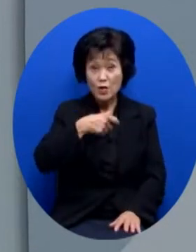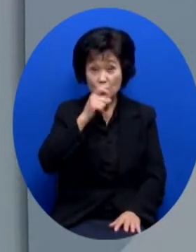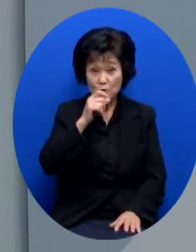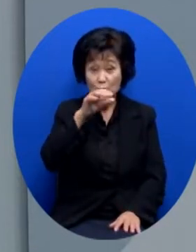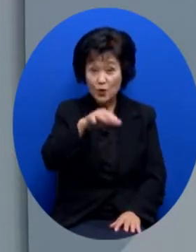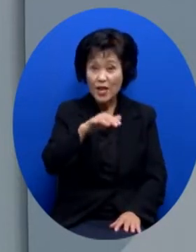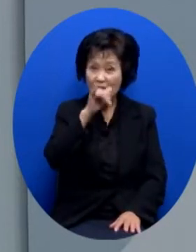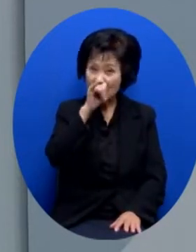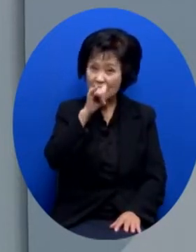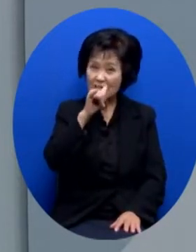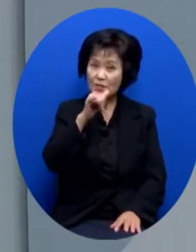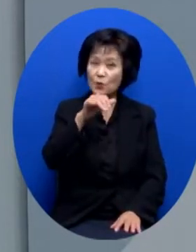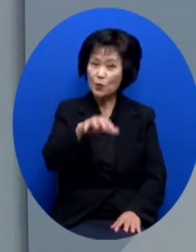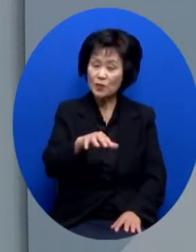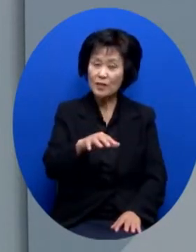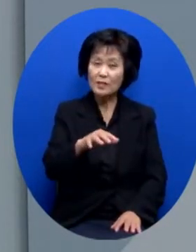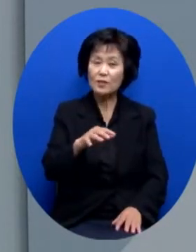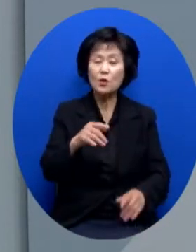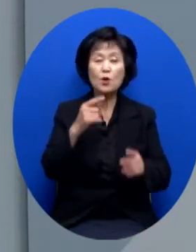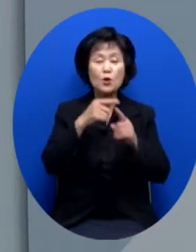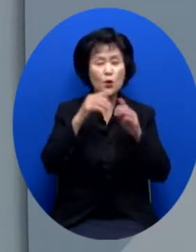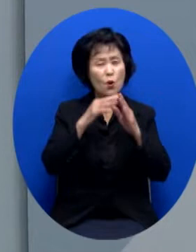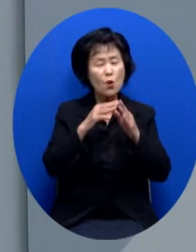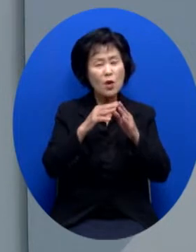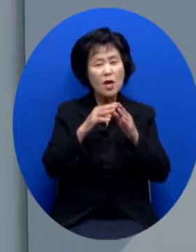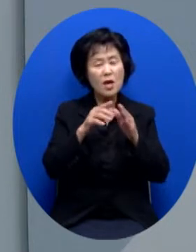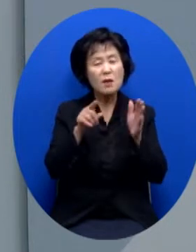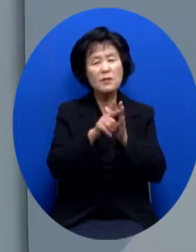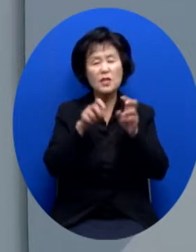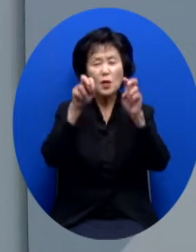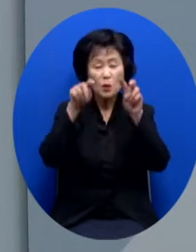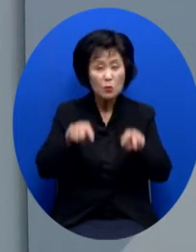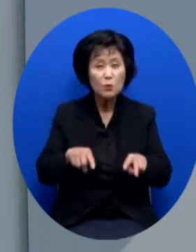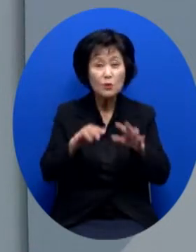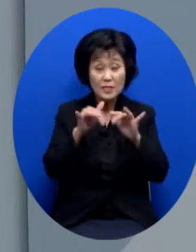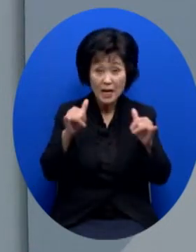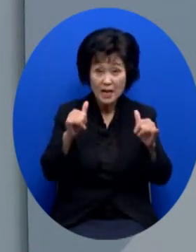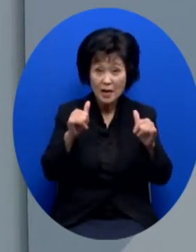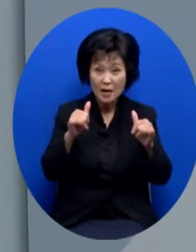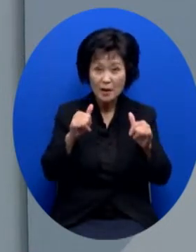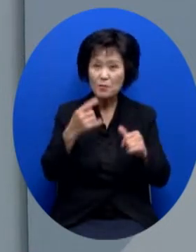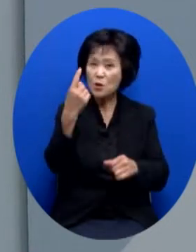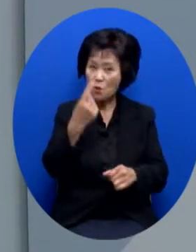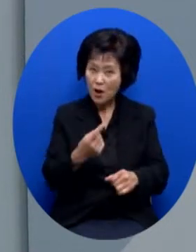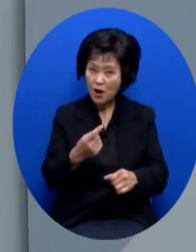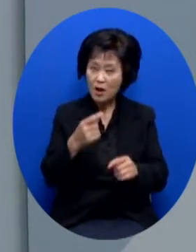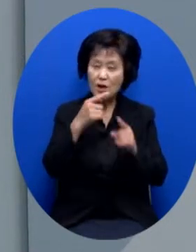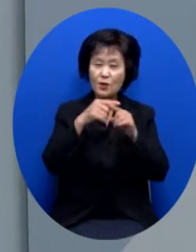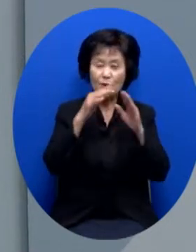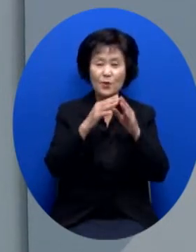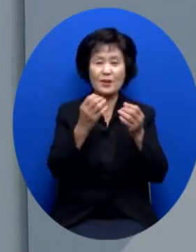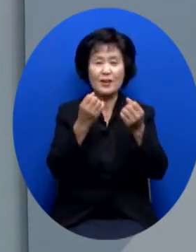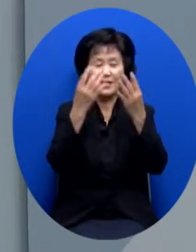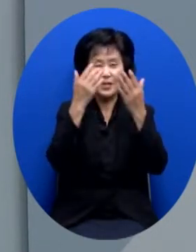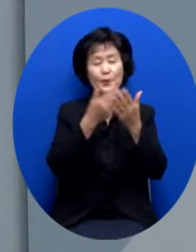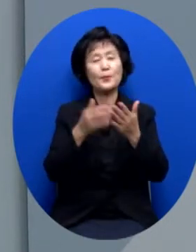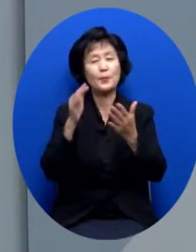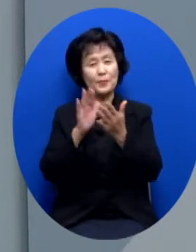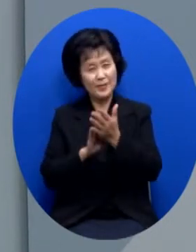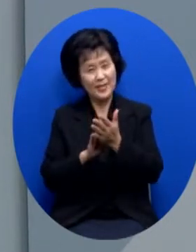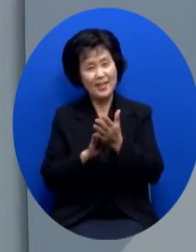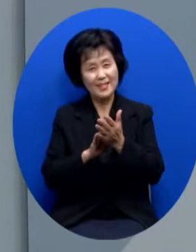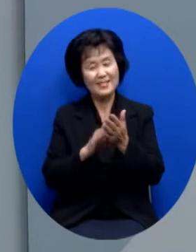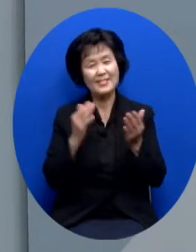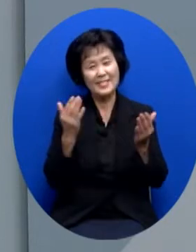도시관리공단에서 근무하시는 아직 교회도 다니지 않는 그분의 봉사를 통해서 교회가 새롭게 리모델링 되는